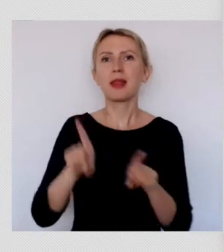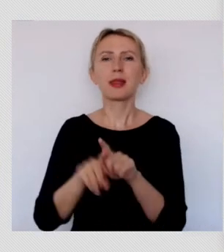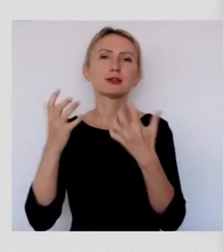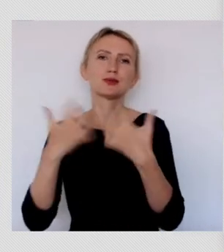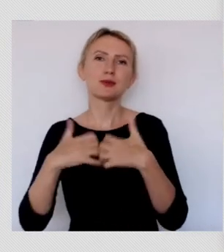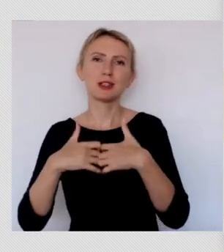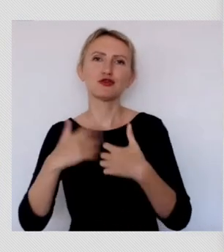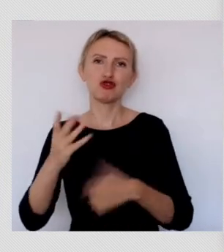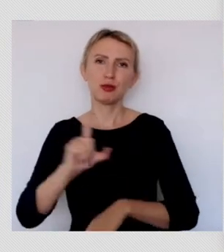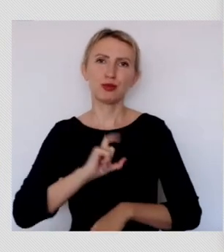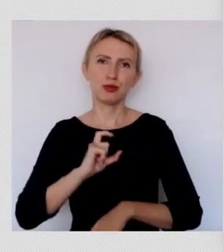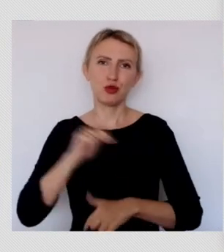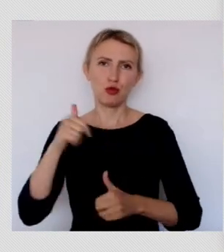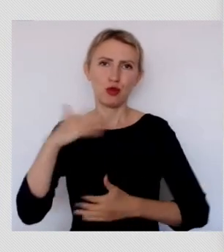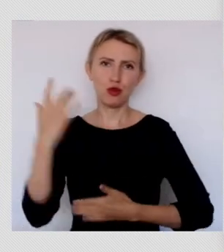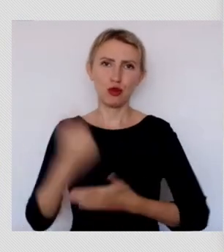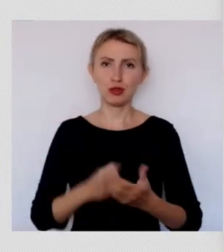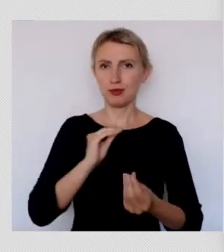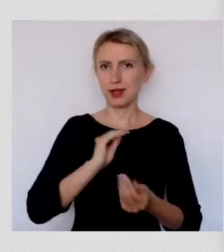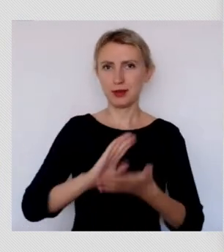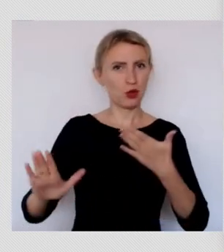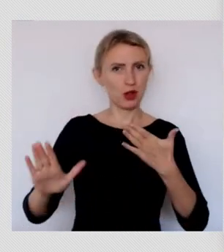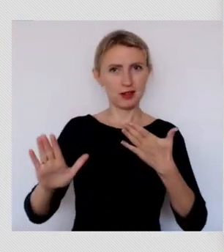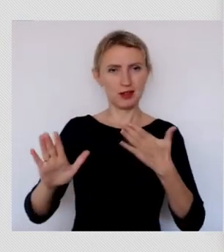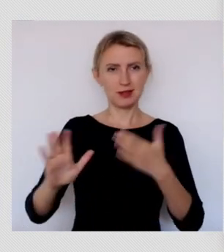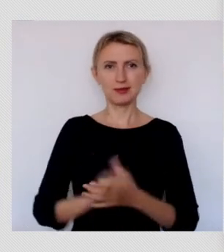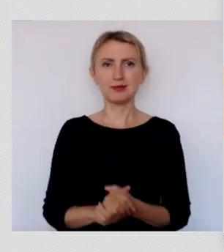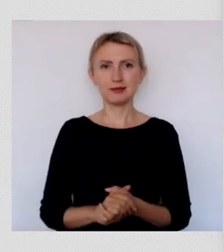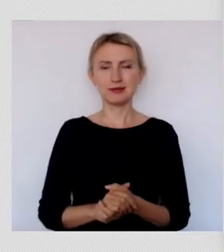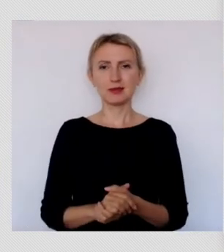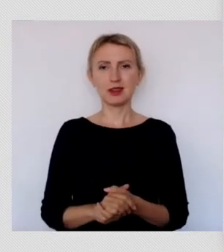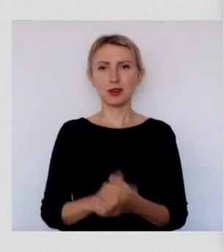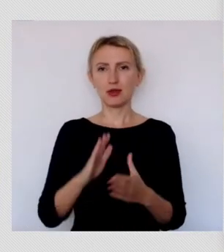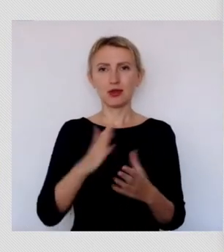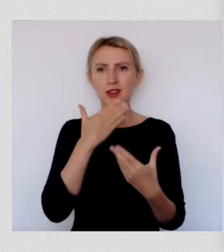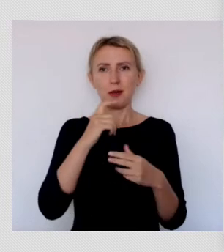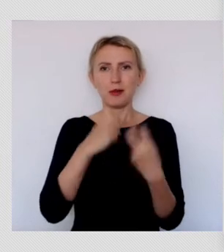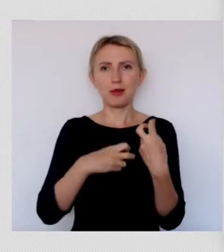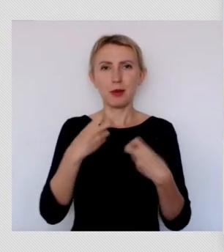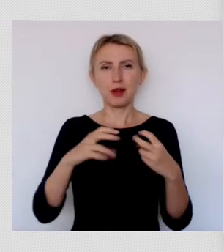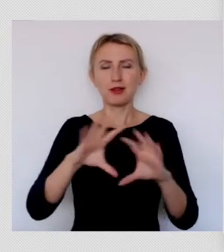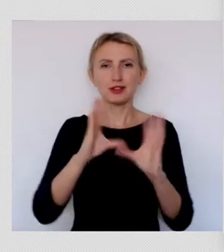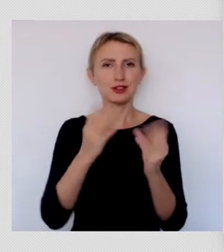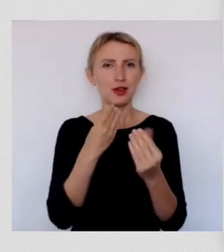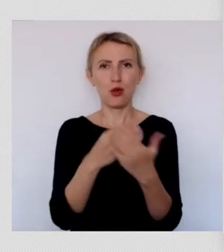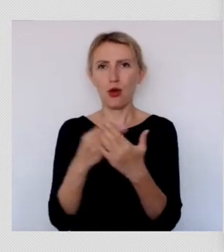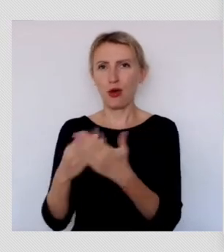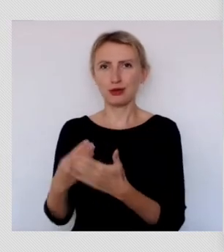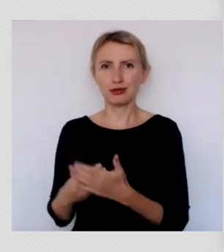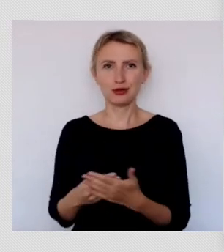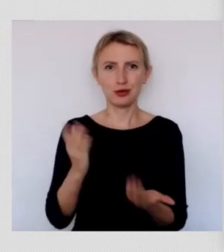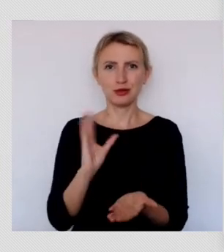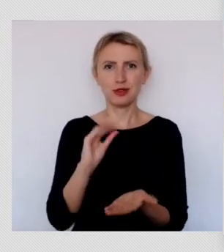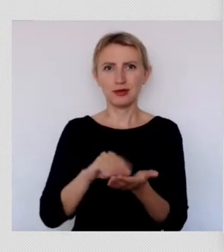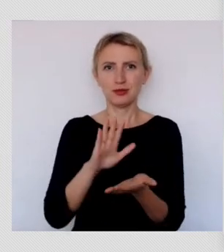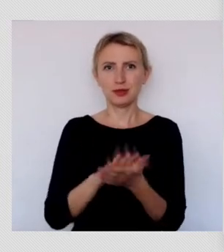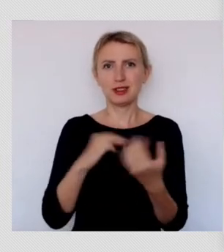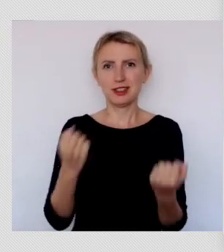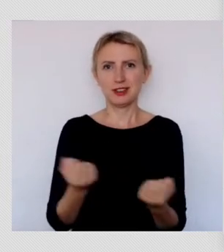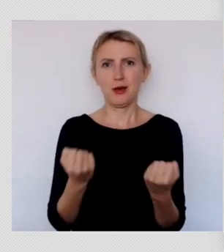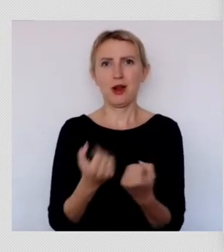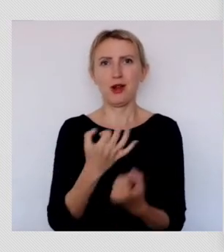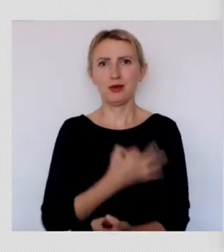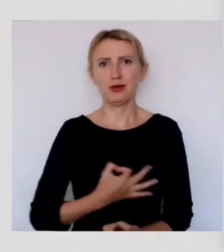biurowego. Właściwie to za problem. Wszystkie nasze koszty mogą iść w koszty działalności